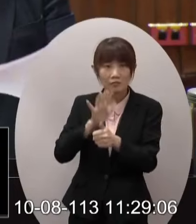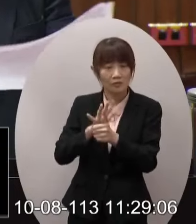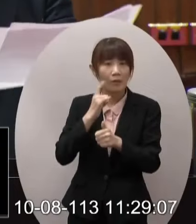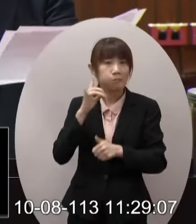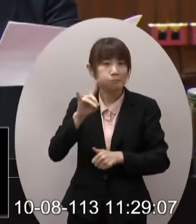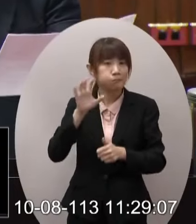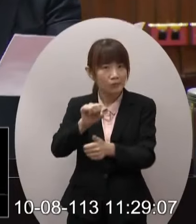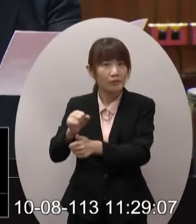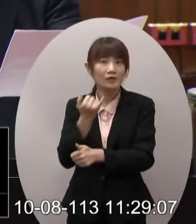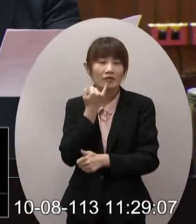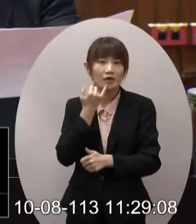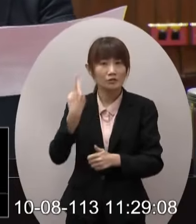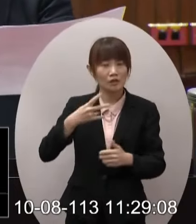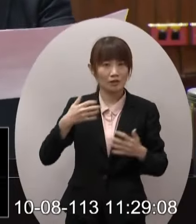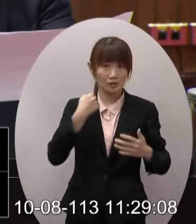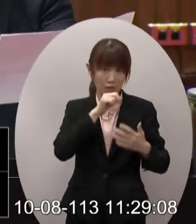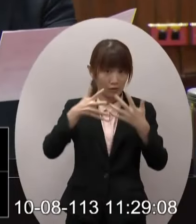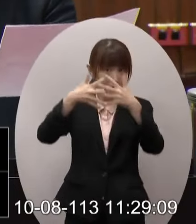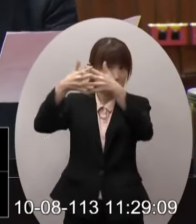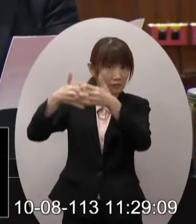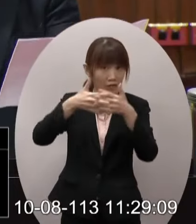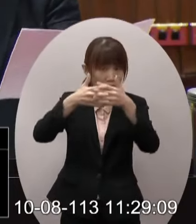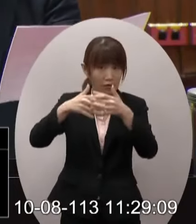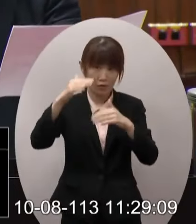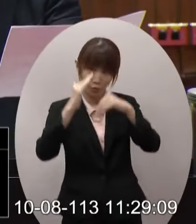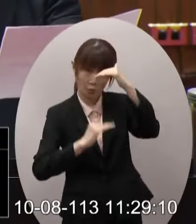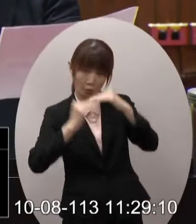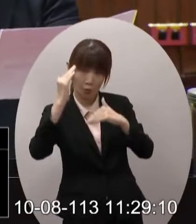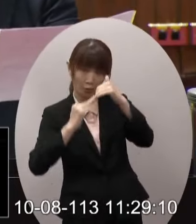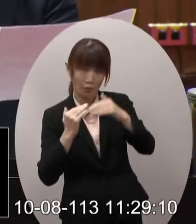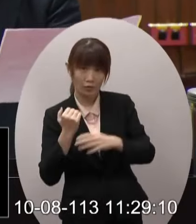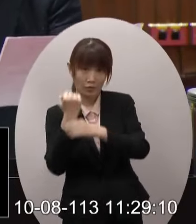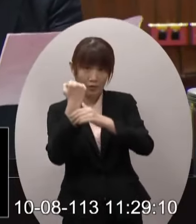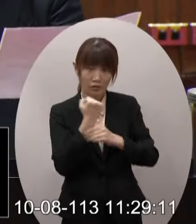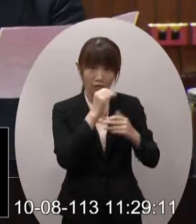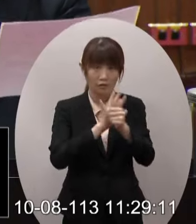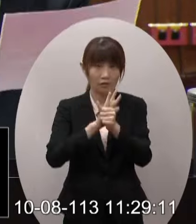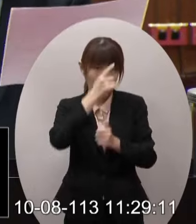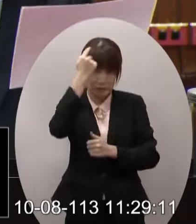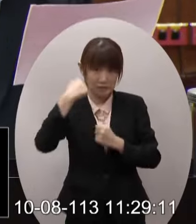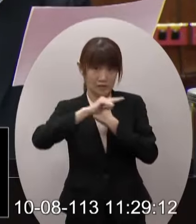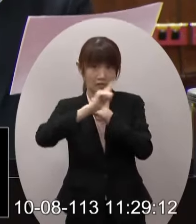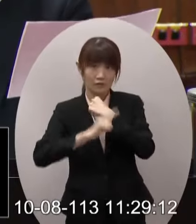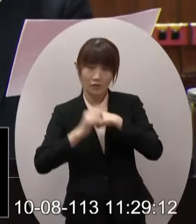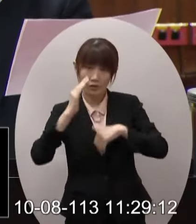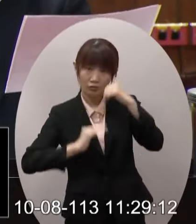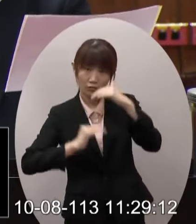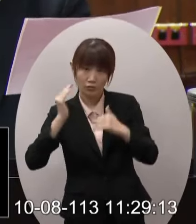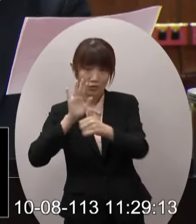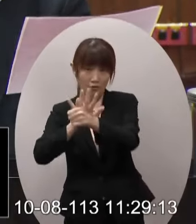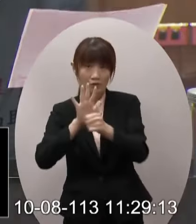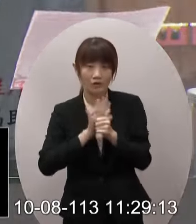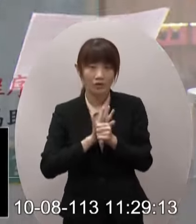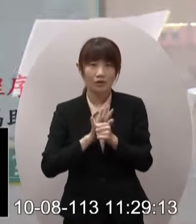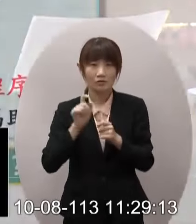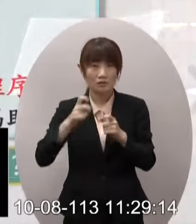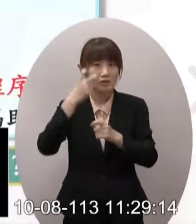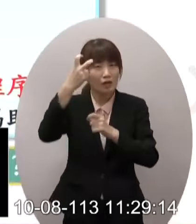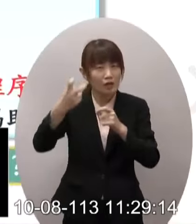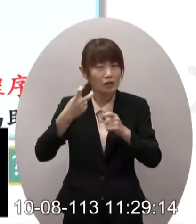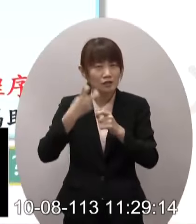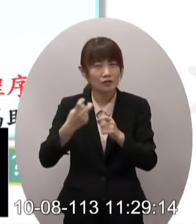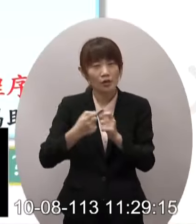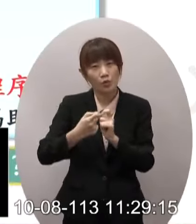们跟美国也有台美互助，台美司法互助已经20年的历史